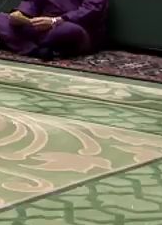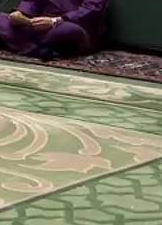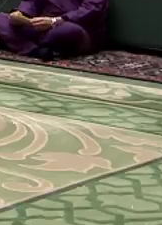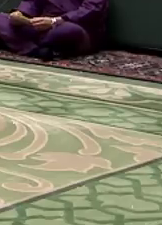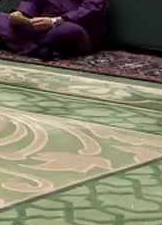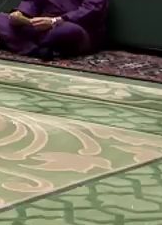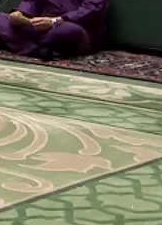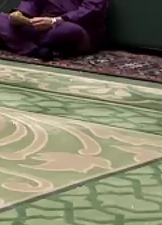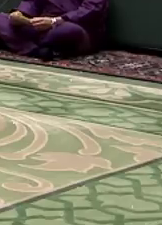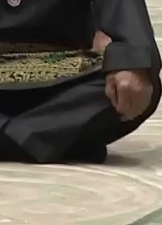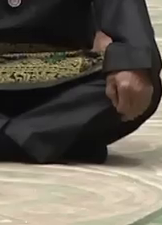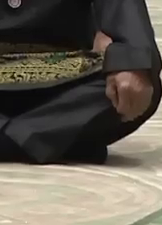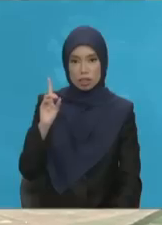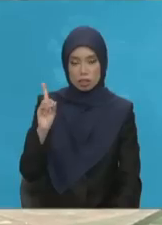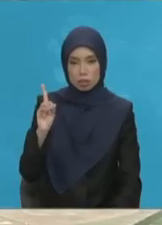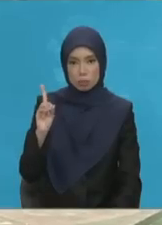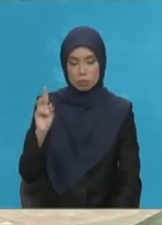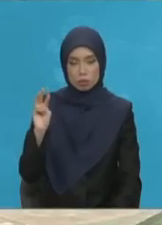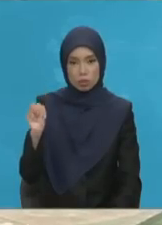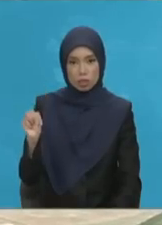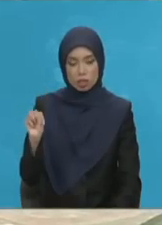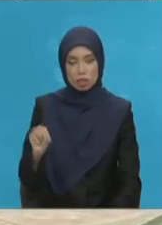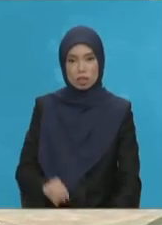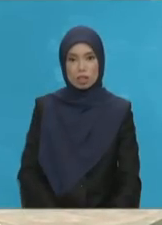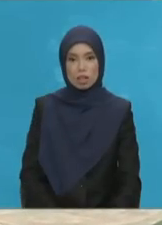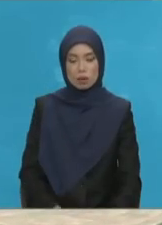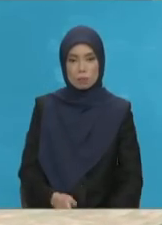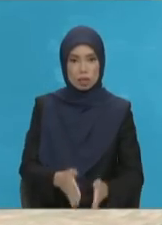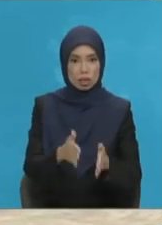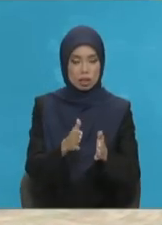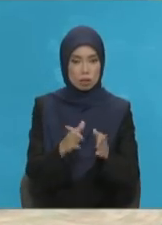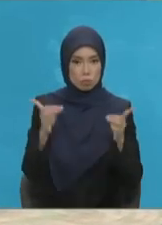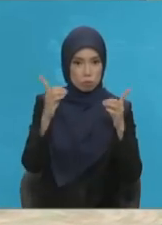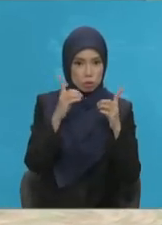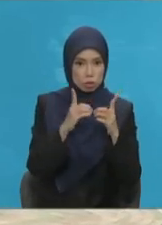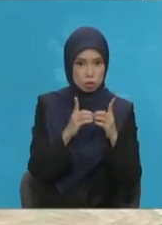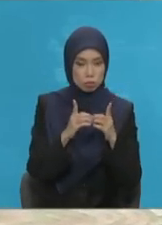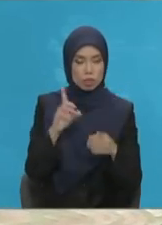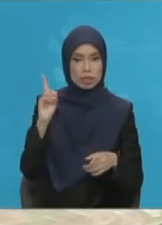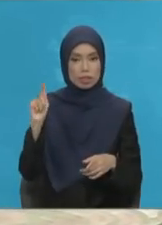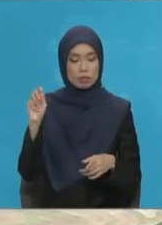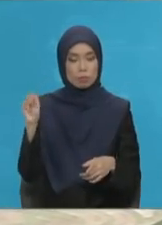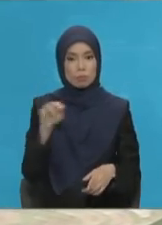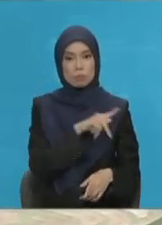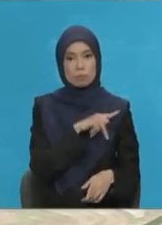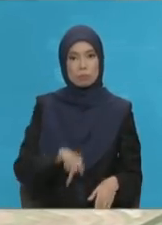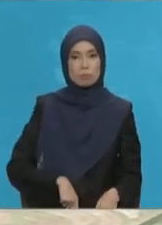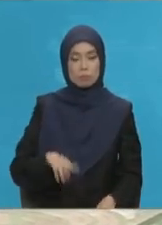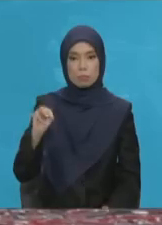yang dimuliakan behin orang kaya Johan pahlawan menjunjung Sabda Julian traman mulia